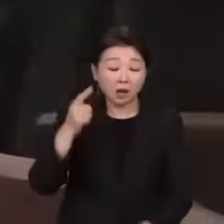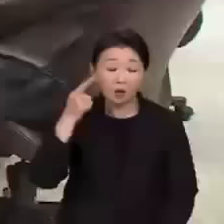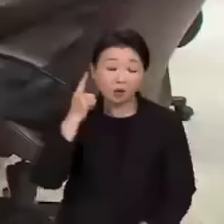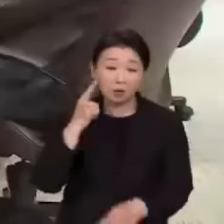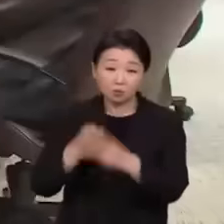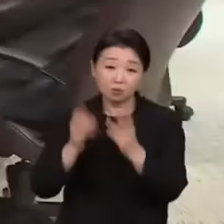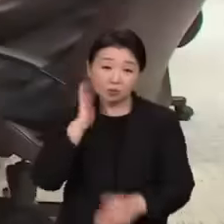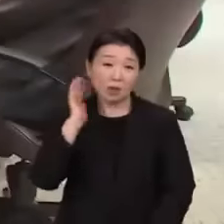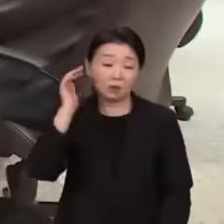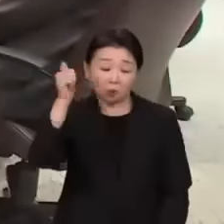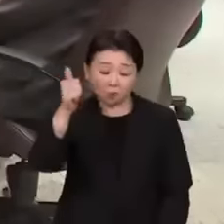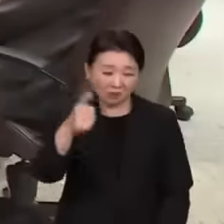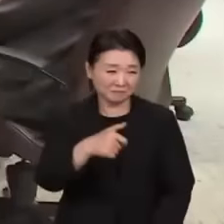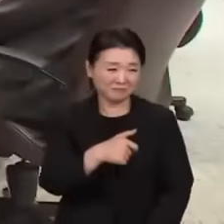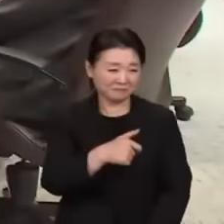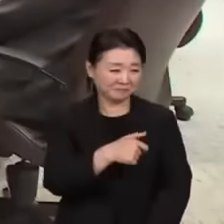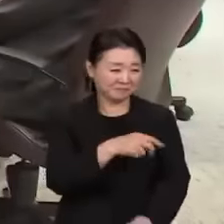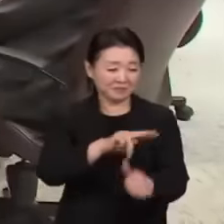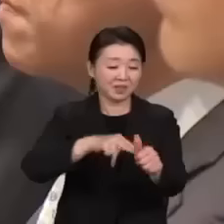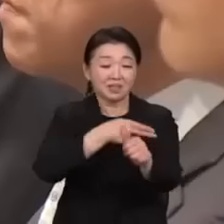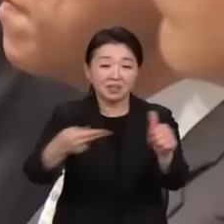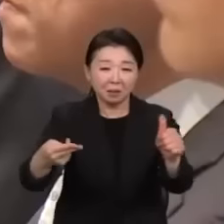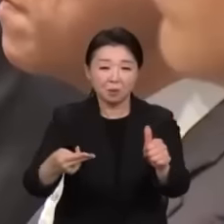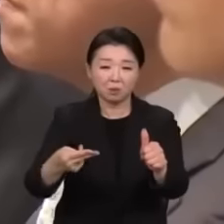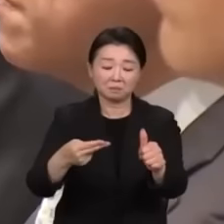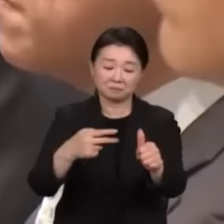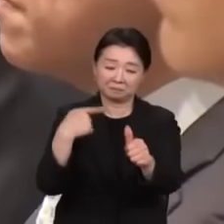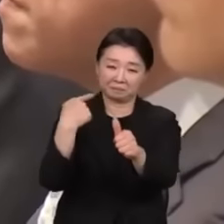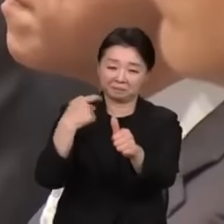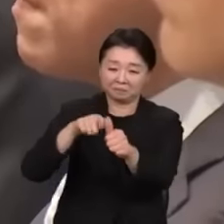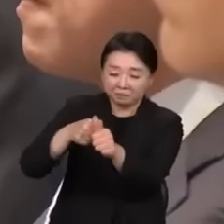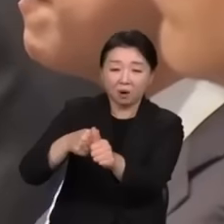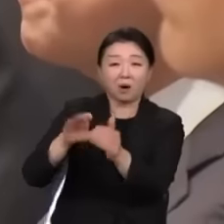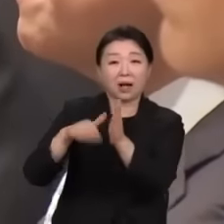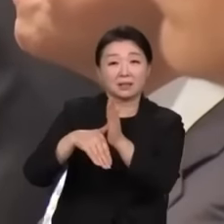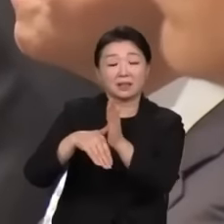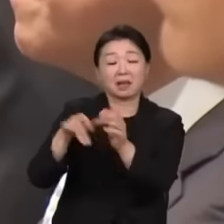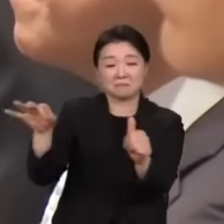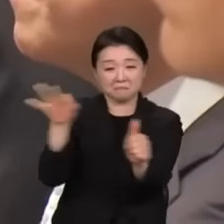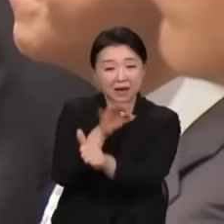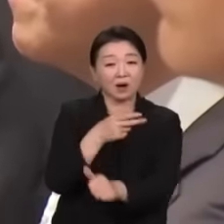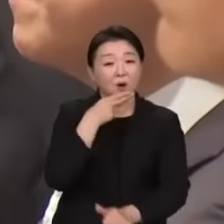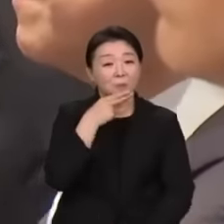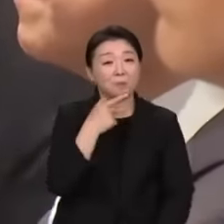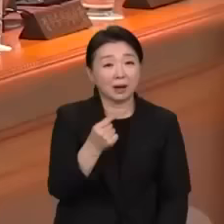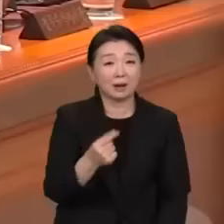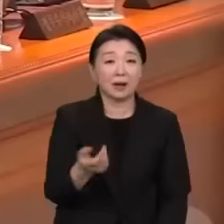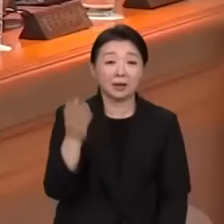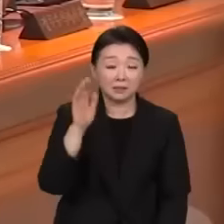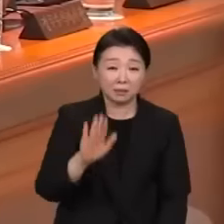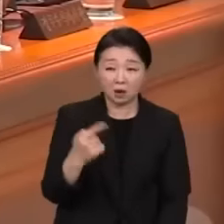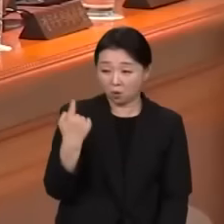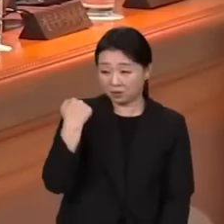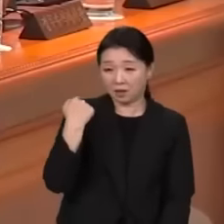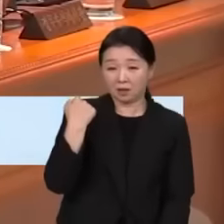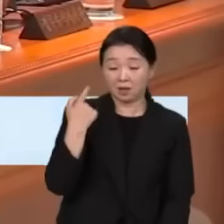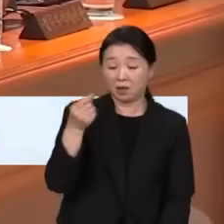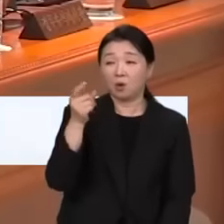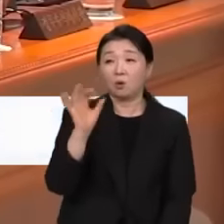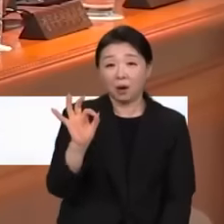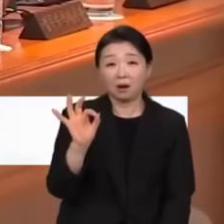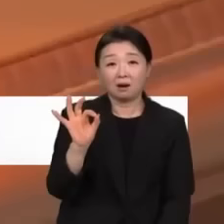참모들의 경질 건의에도 인사 조치는 하지 않겠다는 게 당초 방침이었습니다. 하지만 어제 황